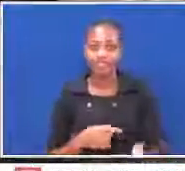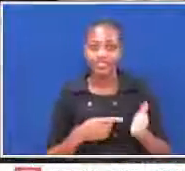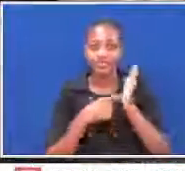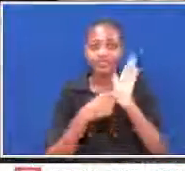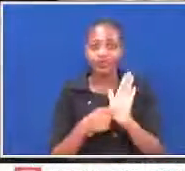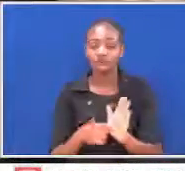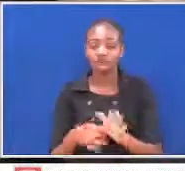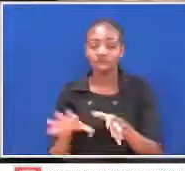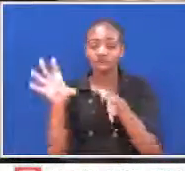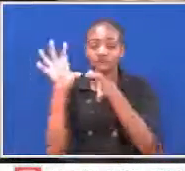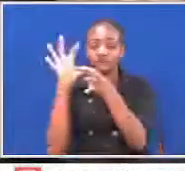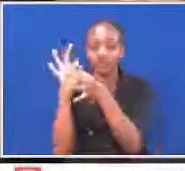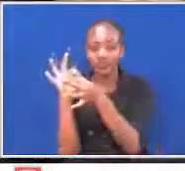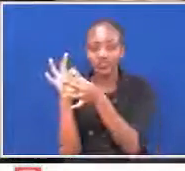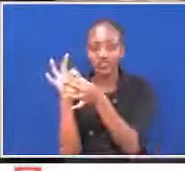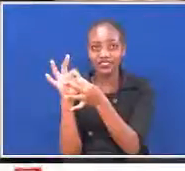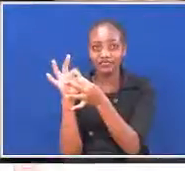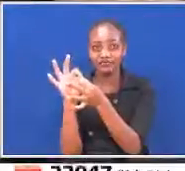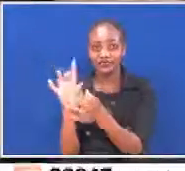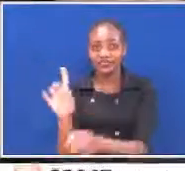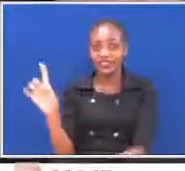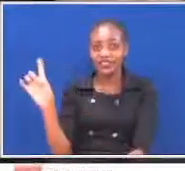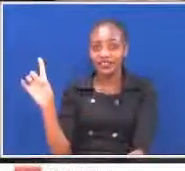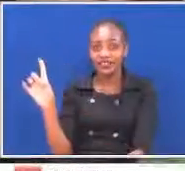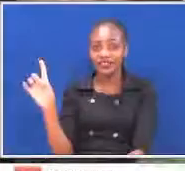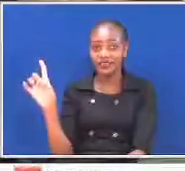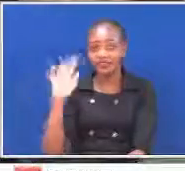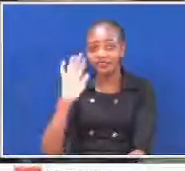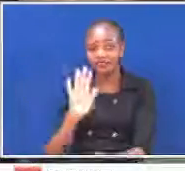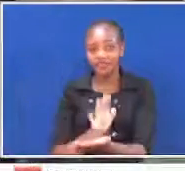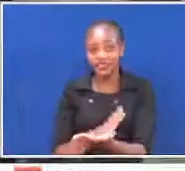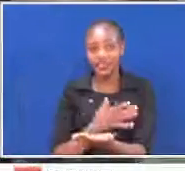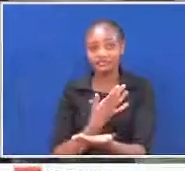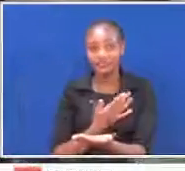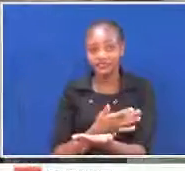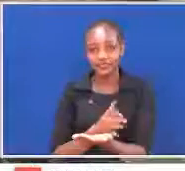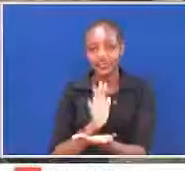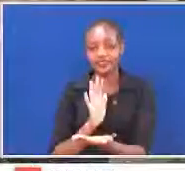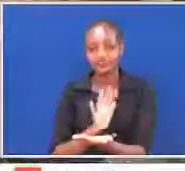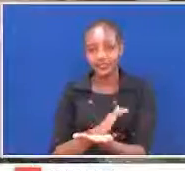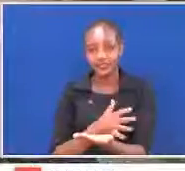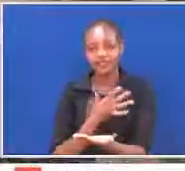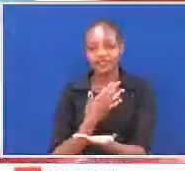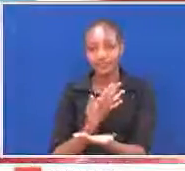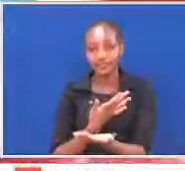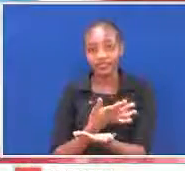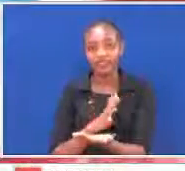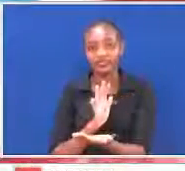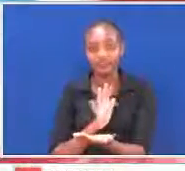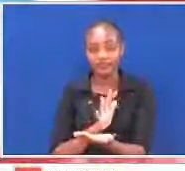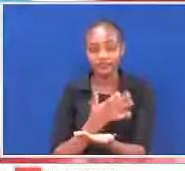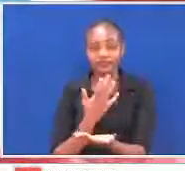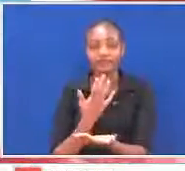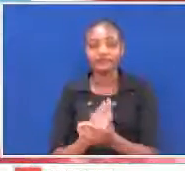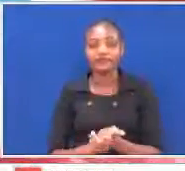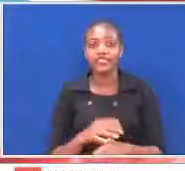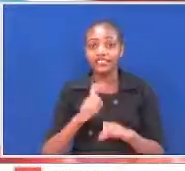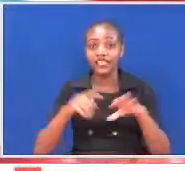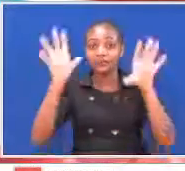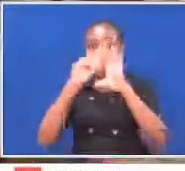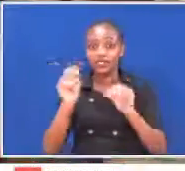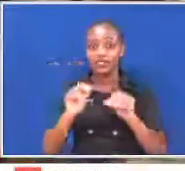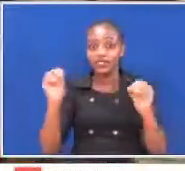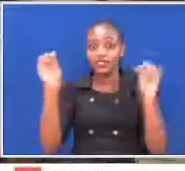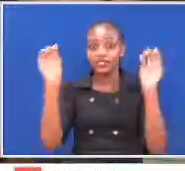wao licha ya umbali kati yao na rais, waliimba nyimbo kumtakia siku njema ya kuzaliwa akisherehekea miaka